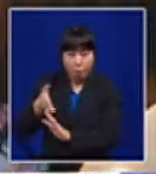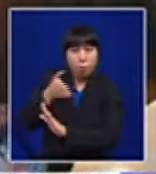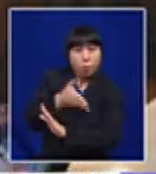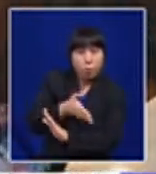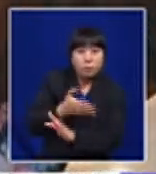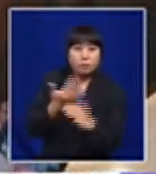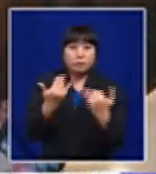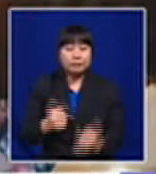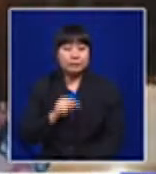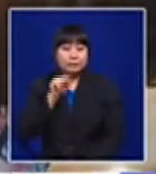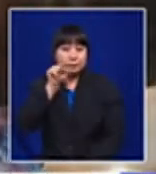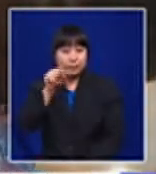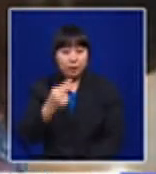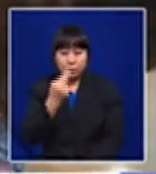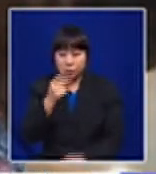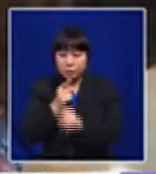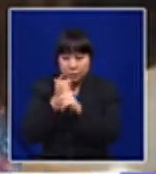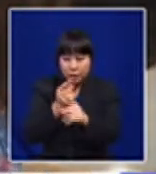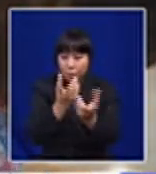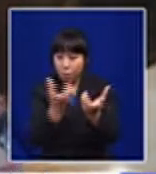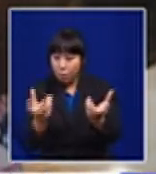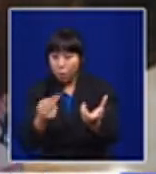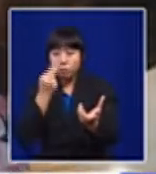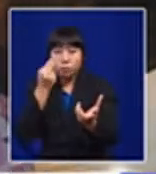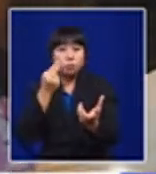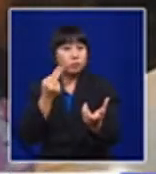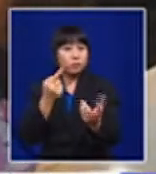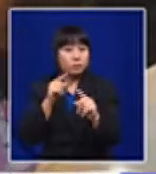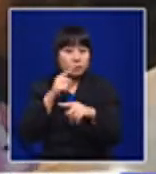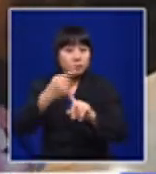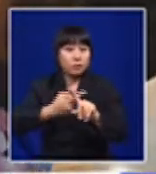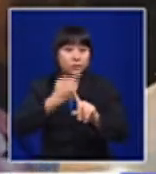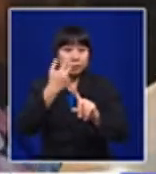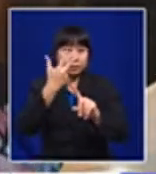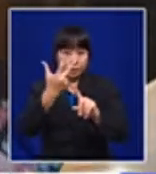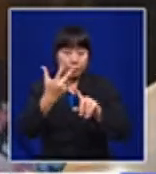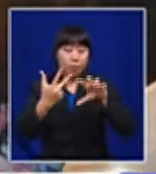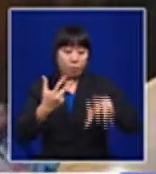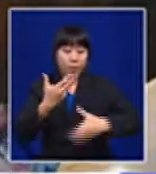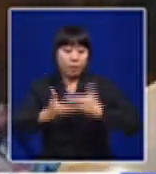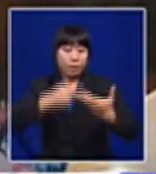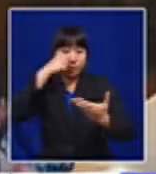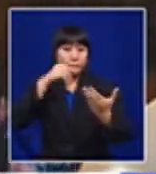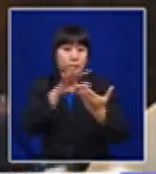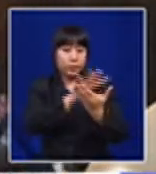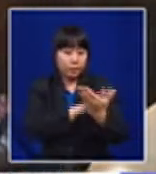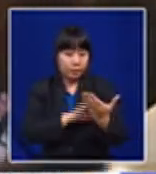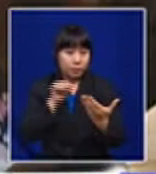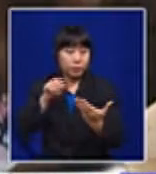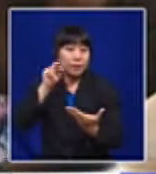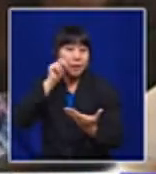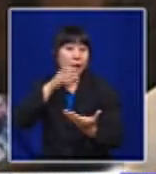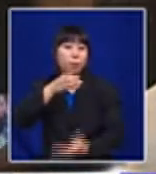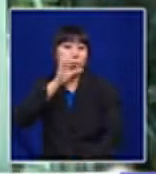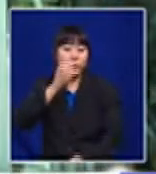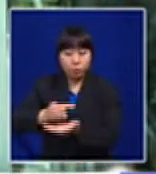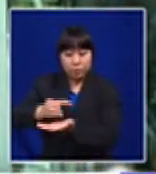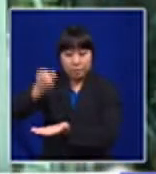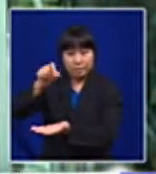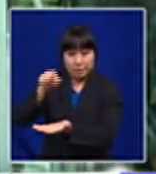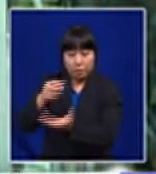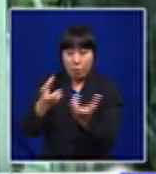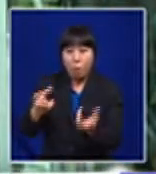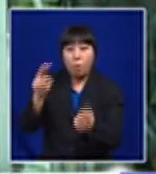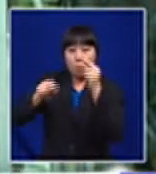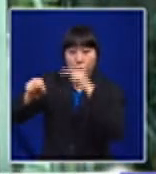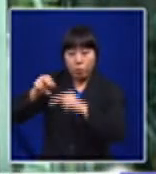งได้สั่งการให้ติดตามสถานการณ์สินค้าอย่างใกล้ชิดโดยในเดือนมีนาคมนี้กรมการค้าภายในได้ดึงน้ำดื่มซึ่งเป็นสินค้าควบคุมให้ม